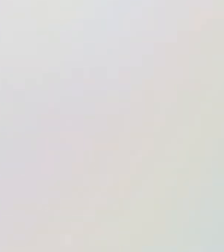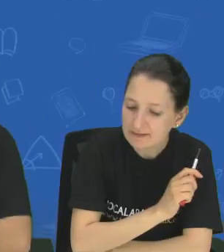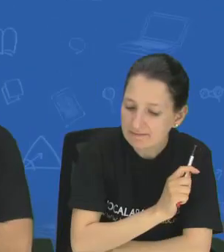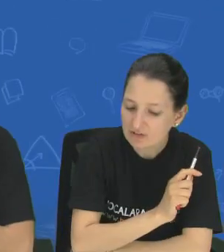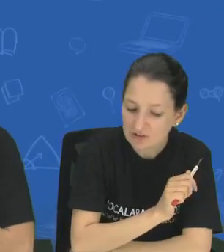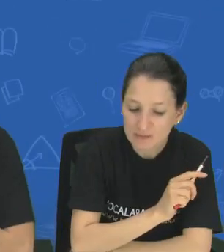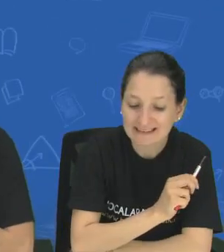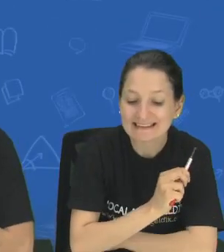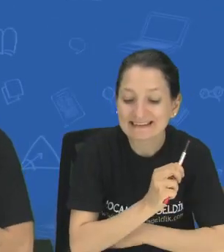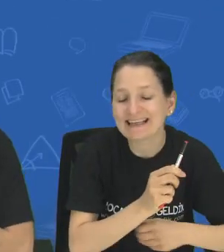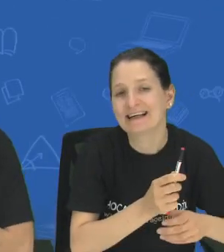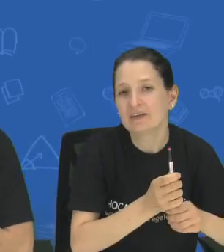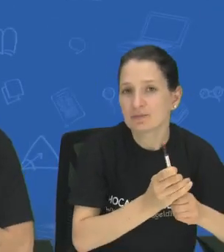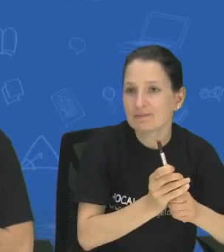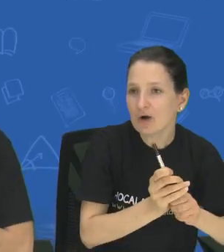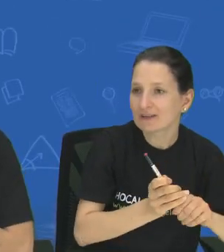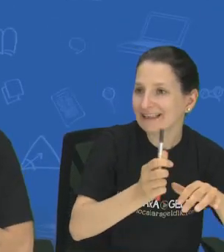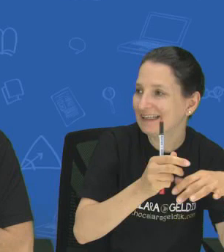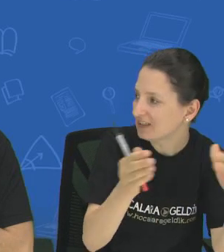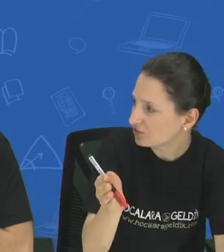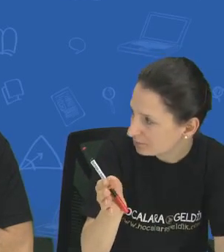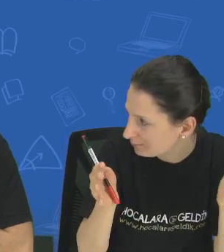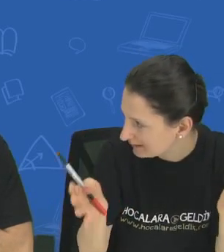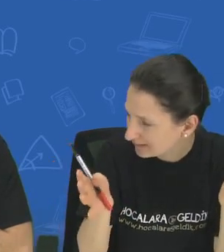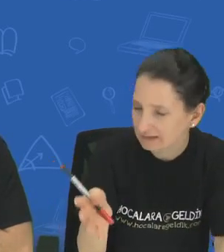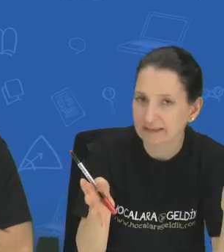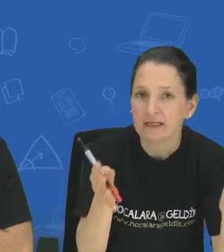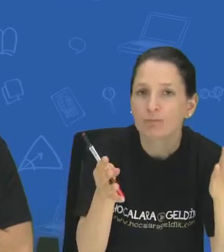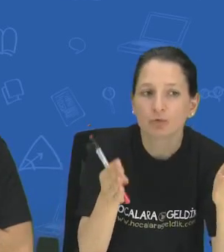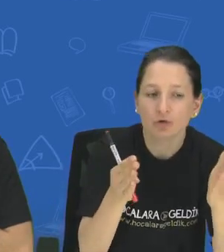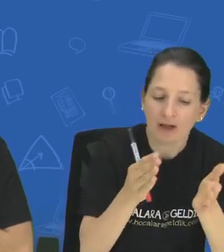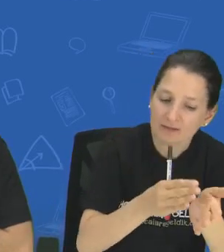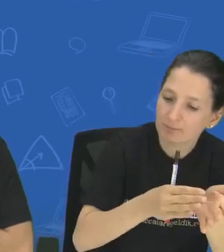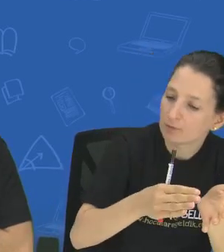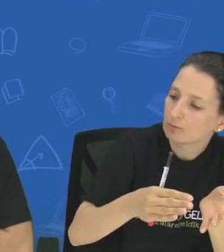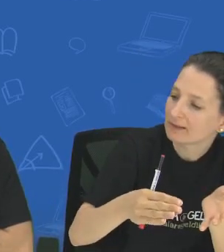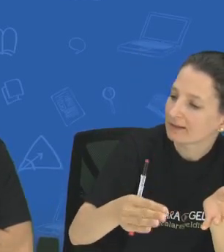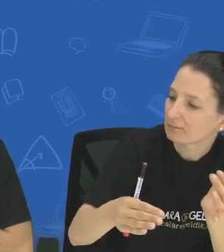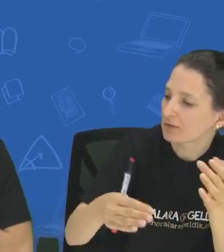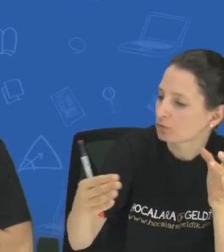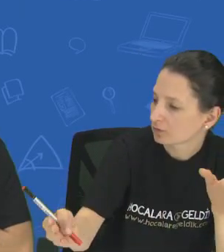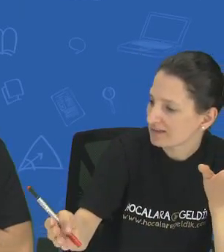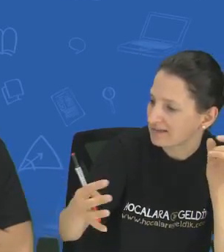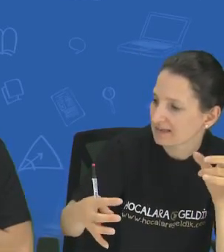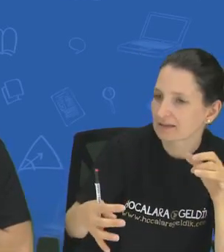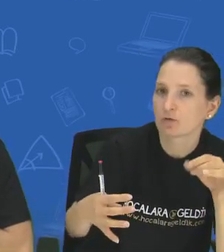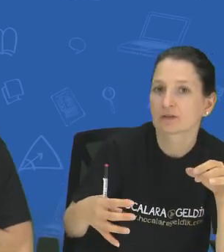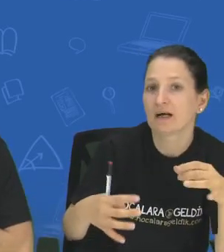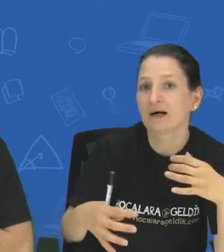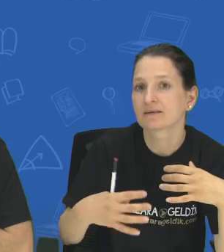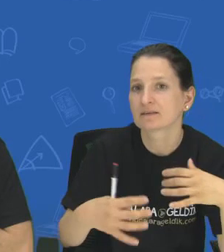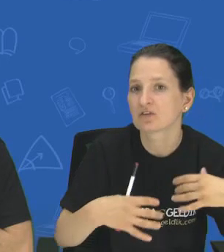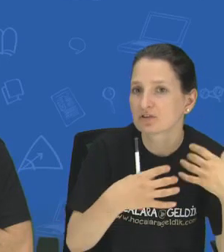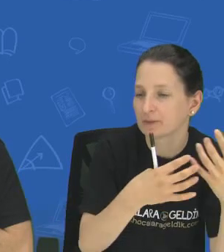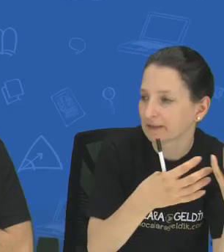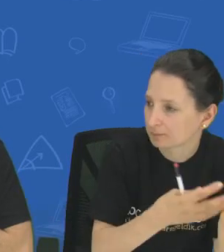Kimya disiplinleri ve çalışma alanlarında, şimdi kimya o kadar geniş bir bilim dalı ki bunu alt bölmelere ayırmak zorundayız insanların orada